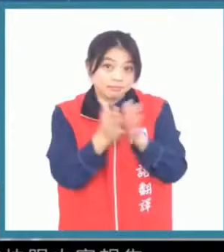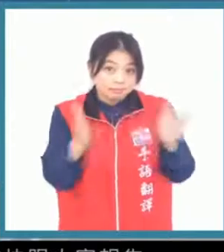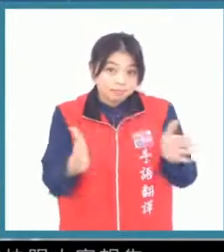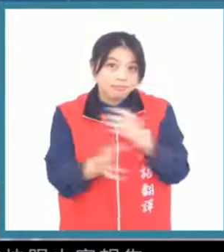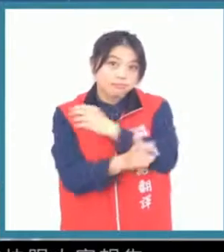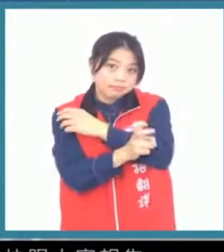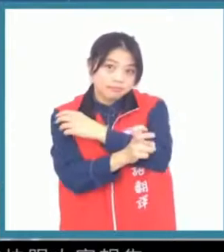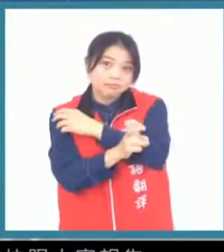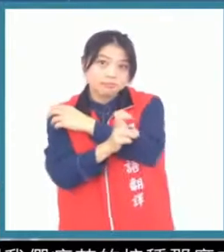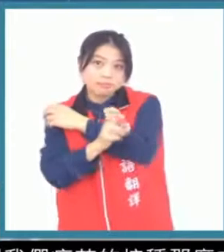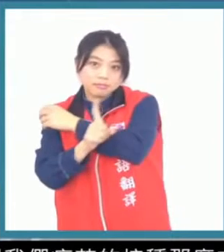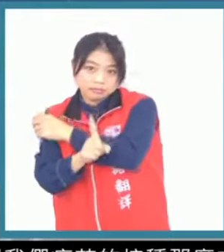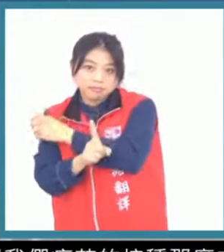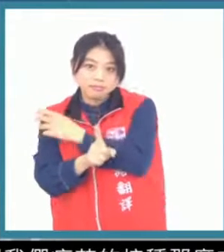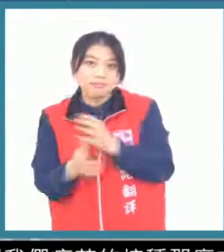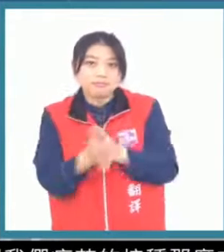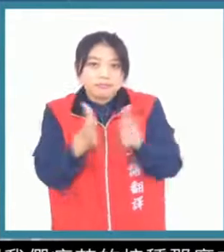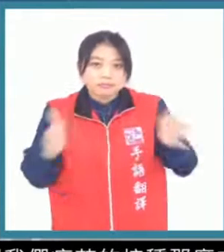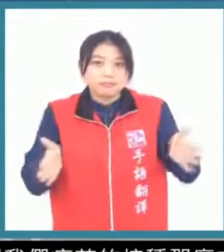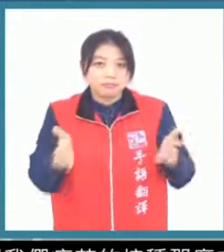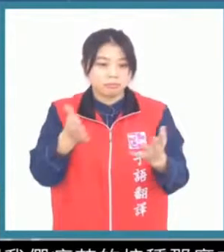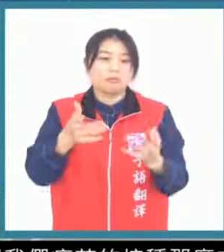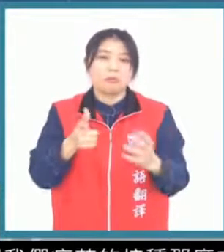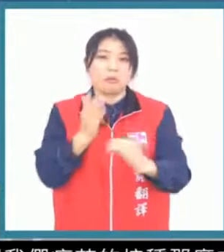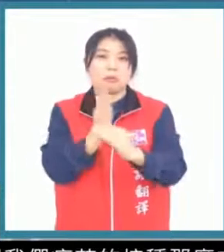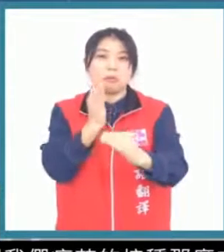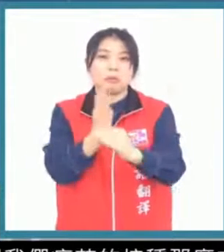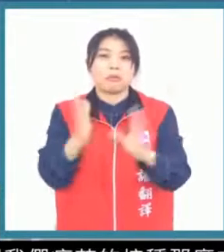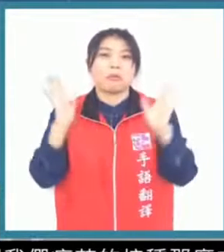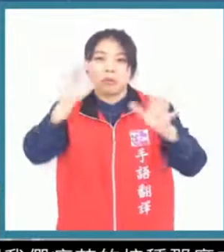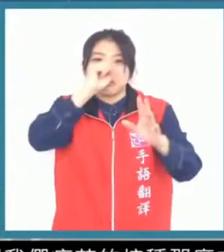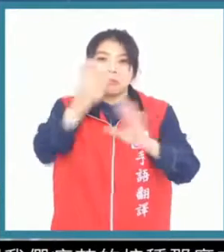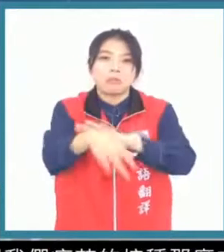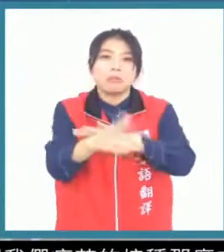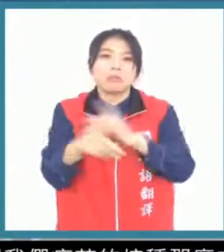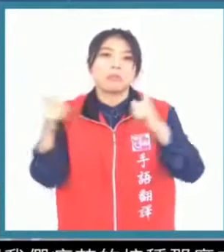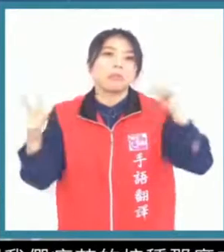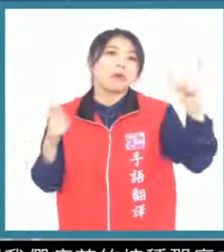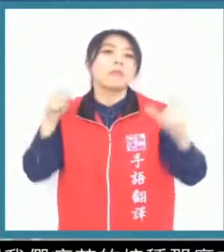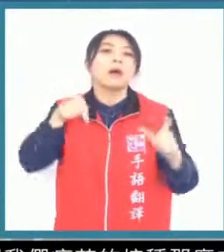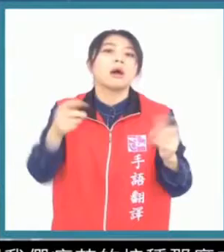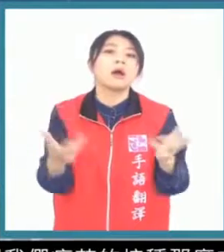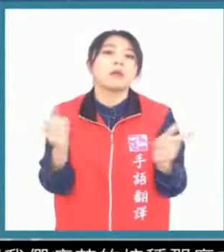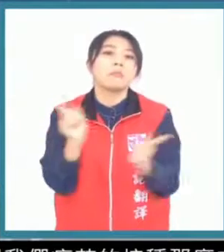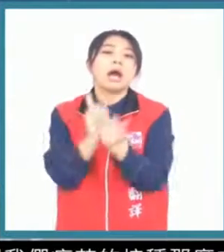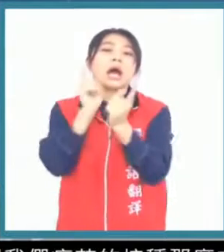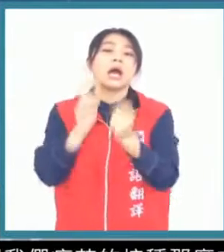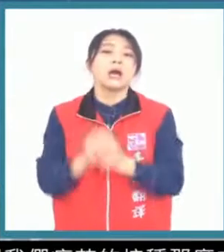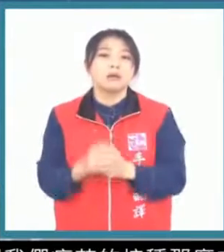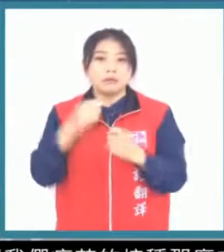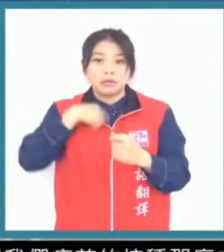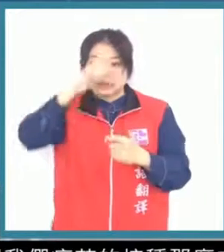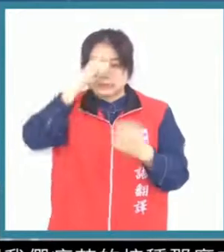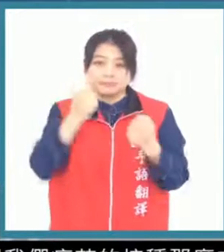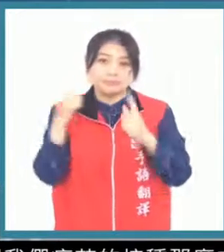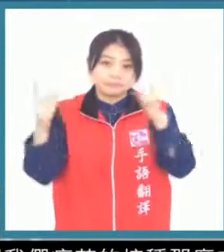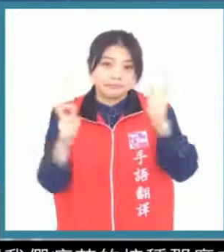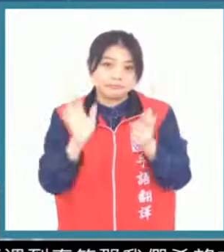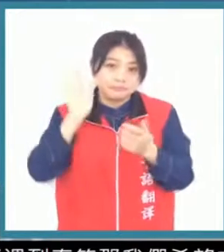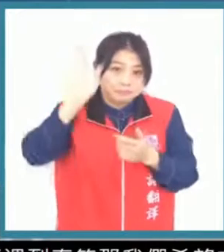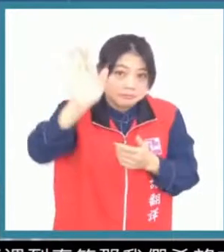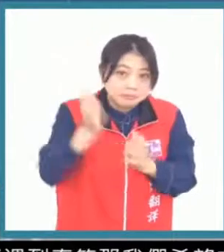21期中间刚好遇到春节，那我们希望在春节前、春节后都可以扩